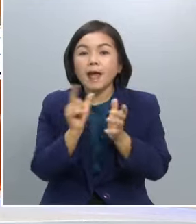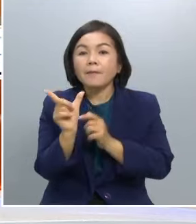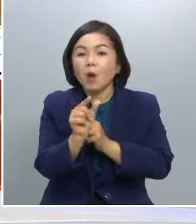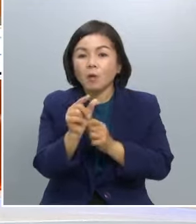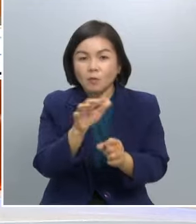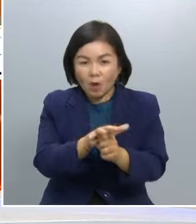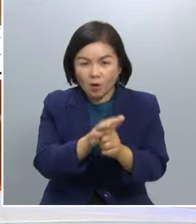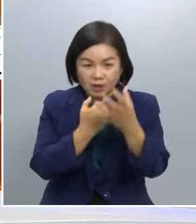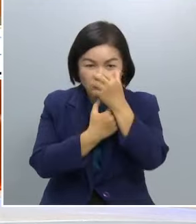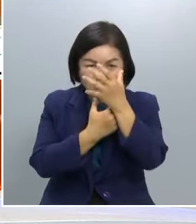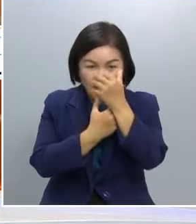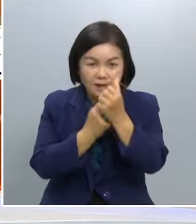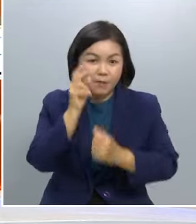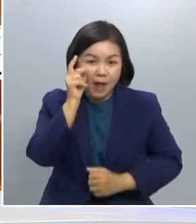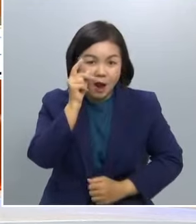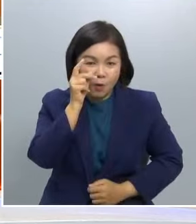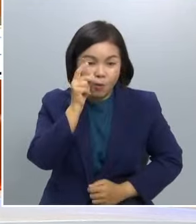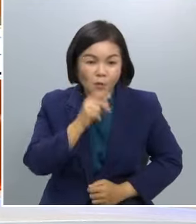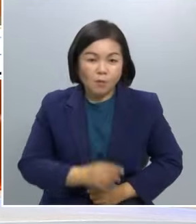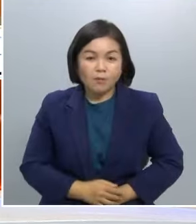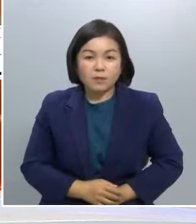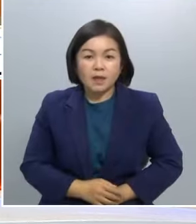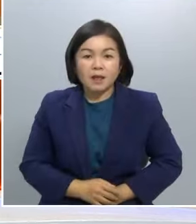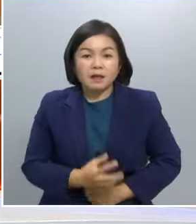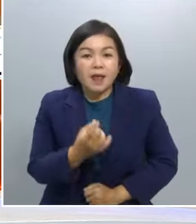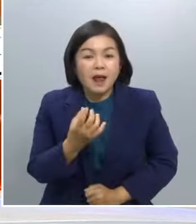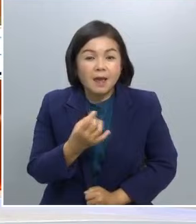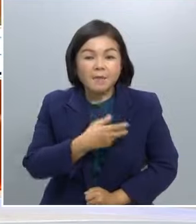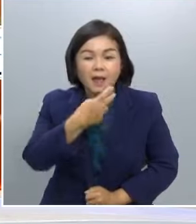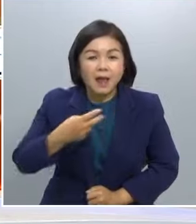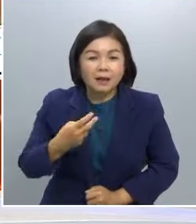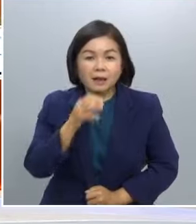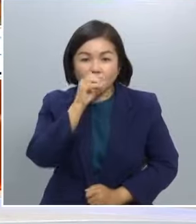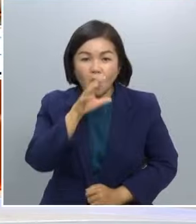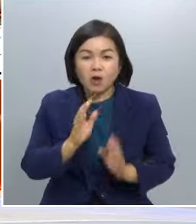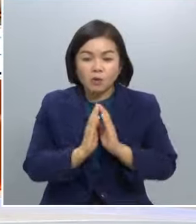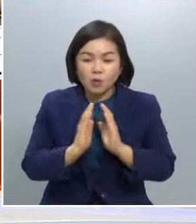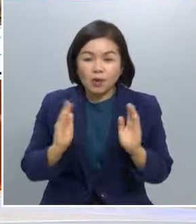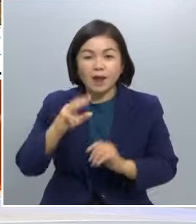ประเด็นใหญ่อยู่เหมือนกันกับข่าวนะค่ะส่วนข้อความเอาให้โดนใจแล้วขอบคุณ MKนะฮะหม้อไฟแซ่บอร่อย